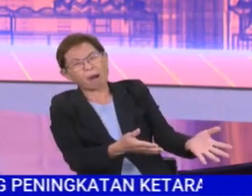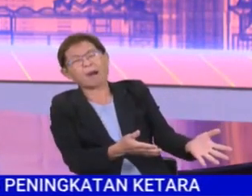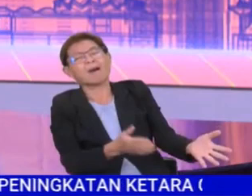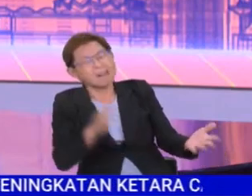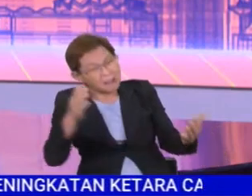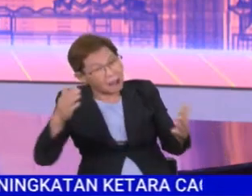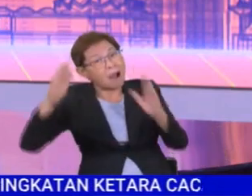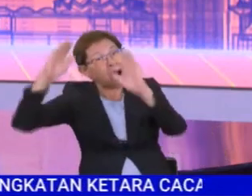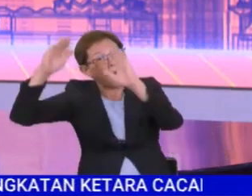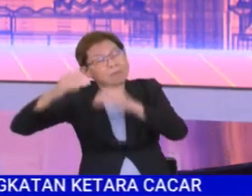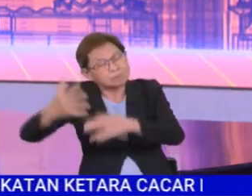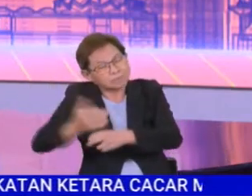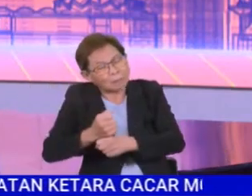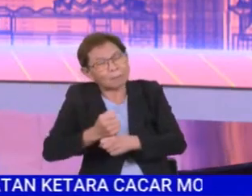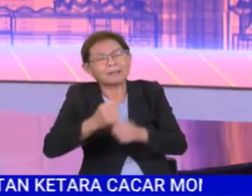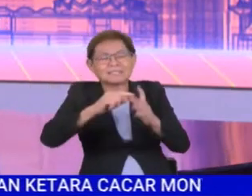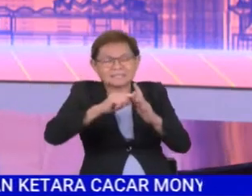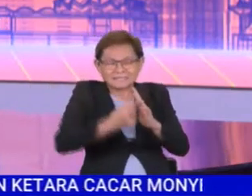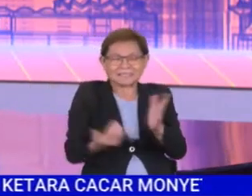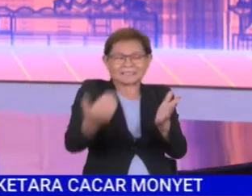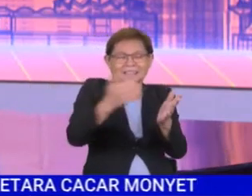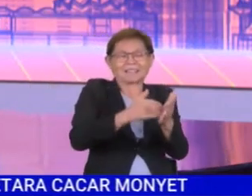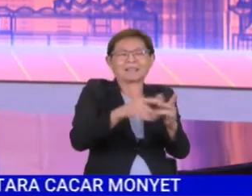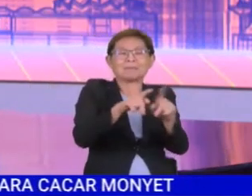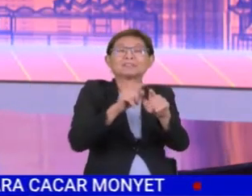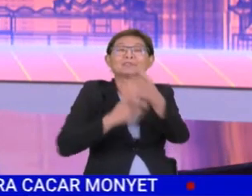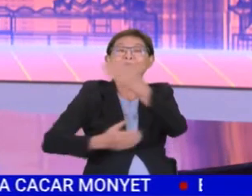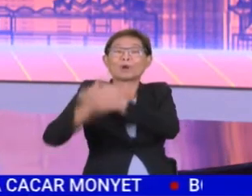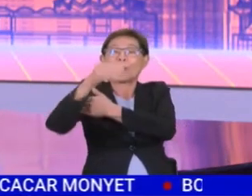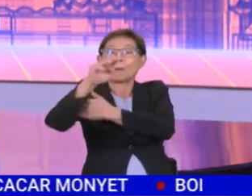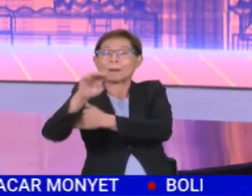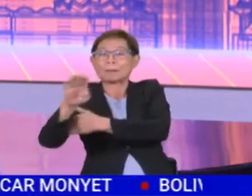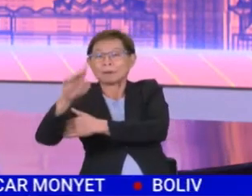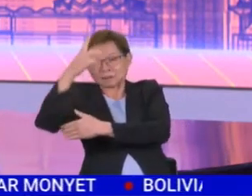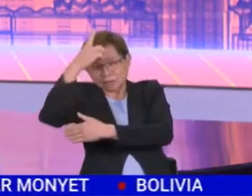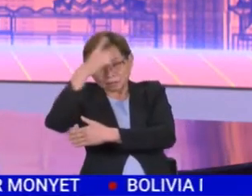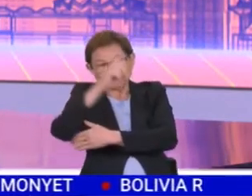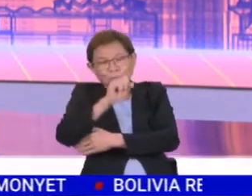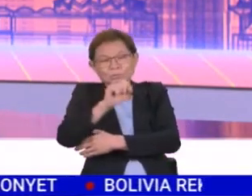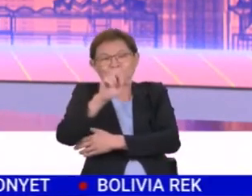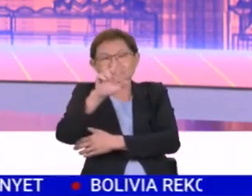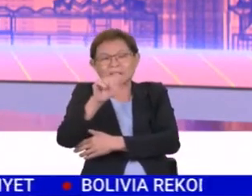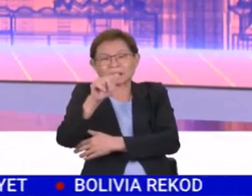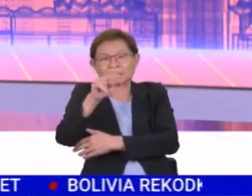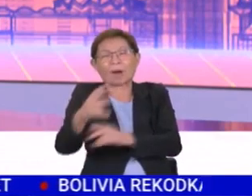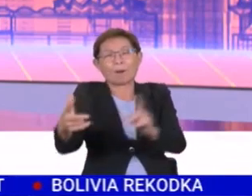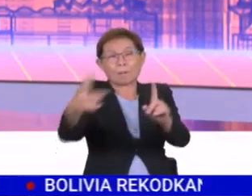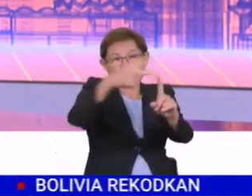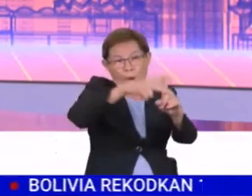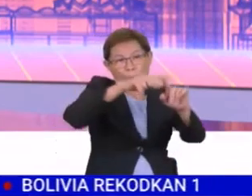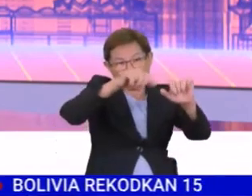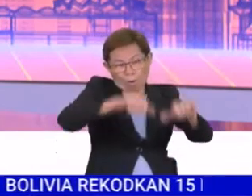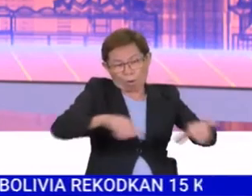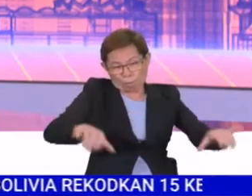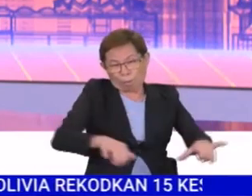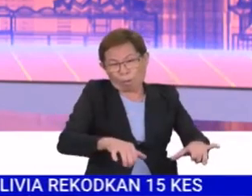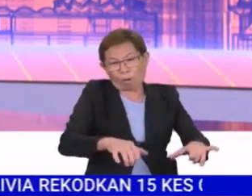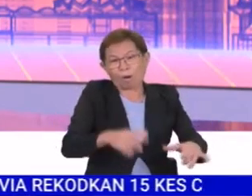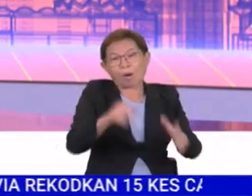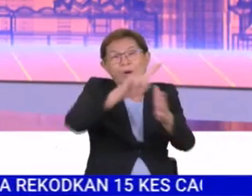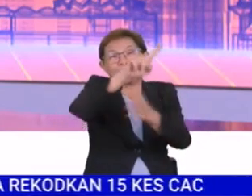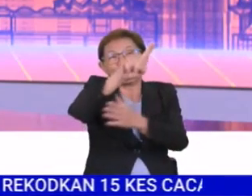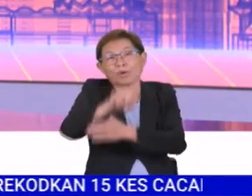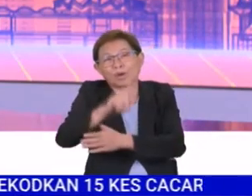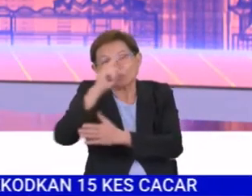dapat kembali beroperasi seperti sebelum ini. Menteri Besar Datuk Seri Sarani Mohamad berkata permohonan boleh dibuat menerusi Request